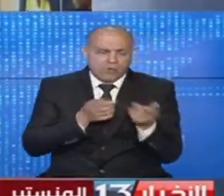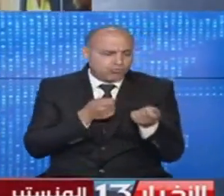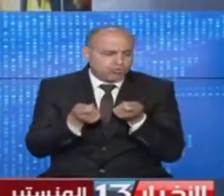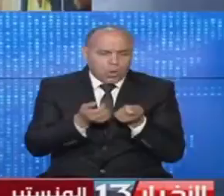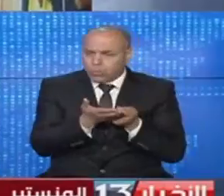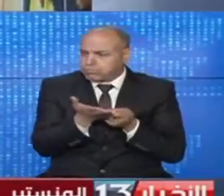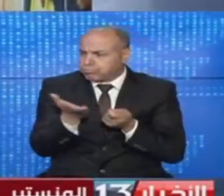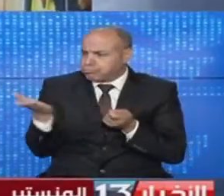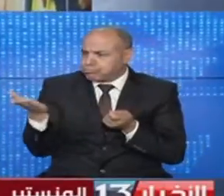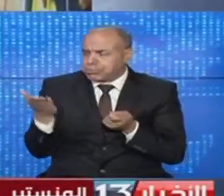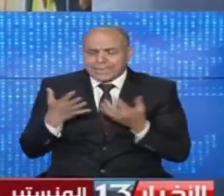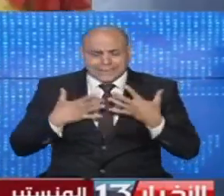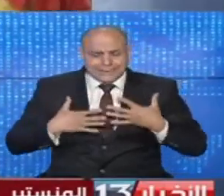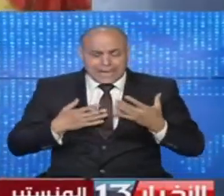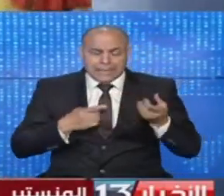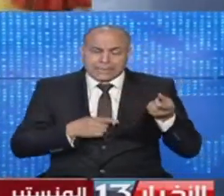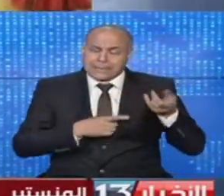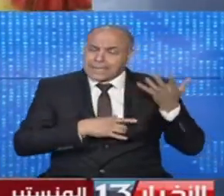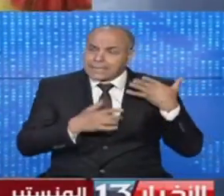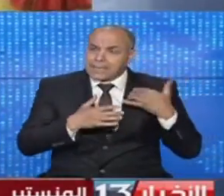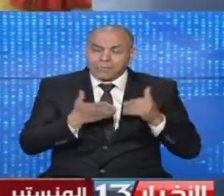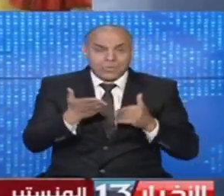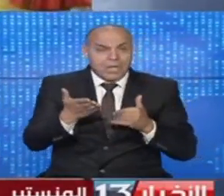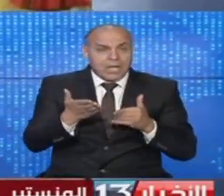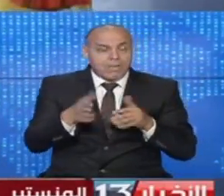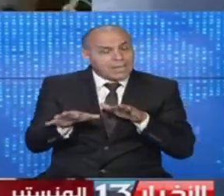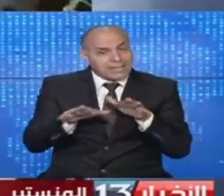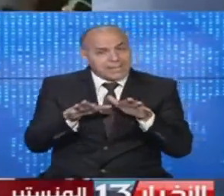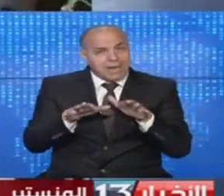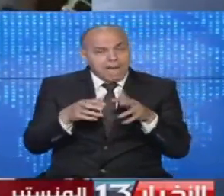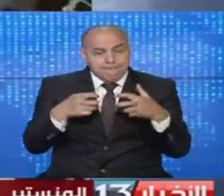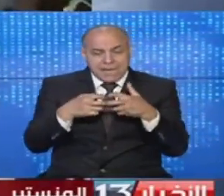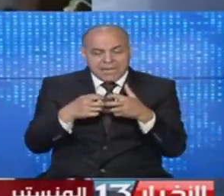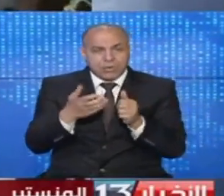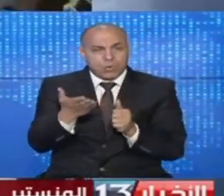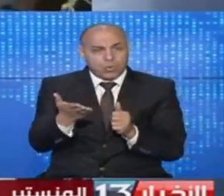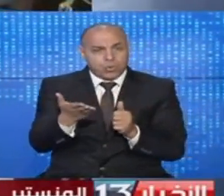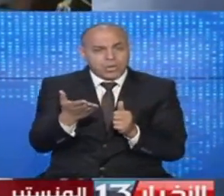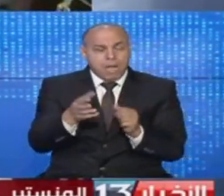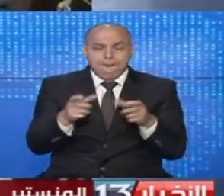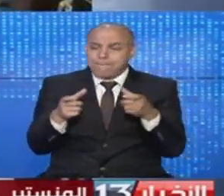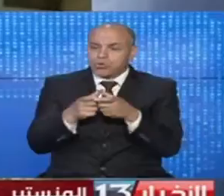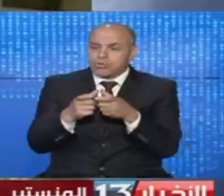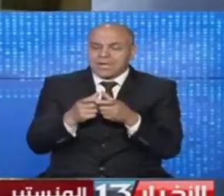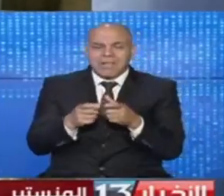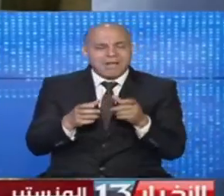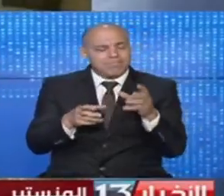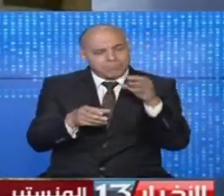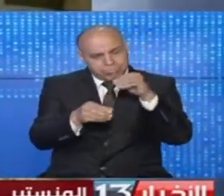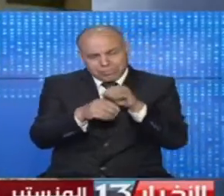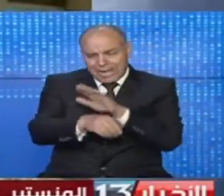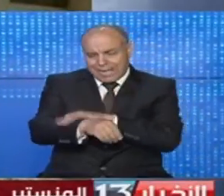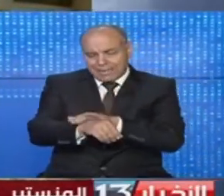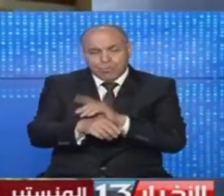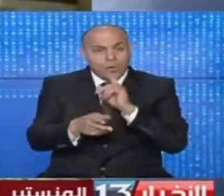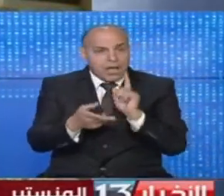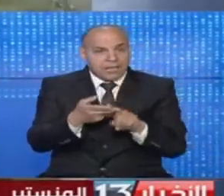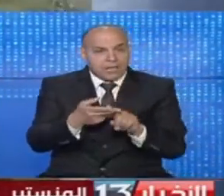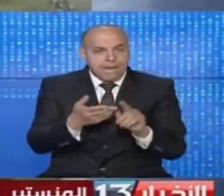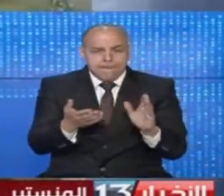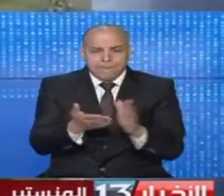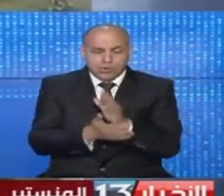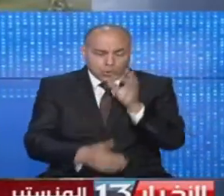التجارية للصناعات التقليدية، كما اتسع المعرض أيضا للمجمعات الحرفية في إطار